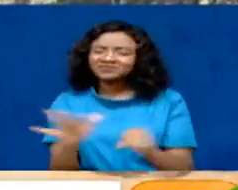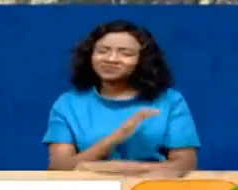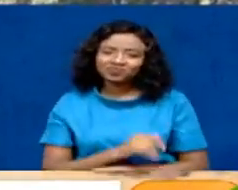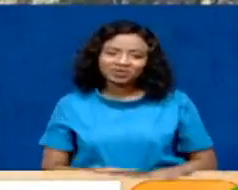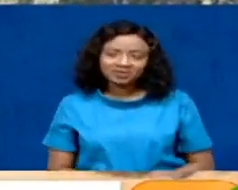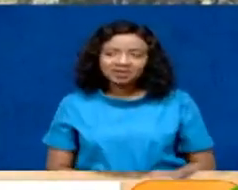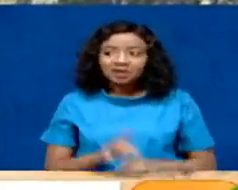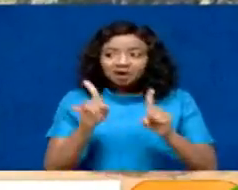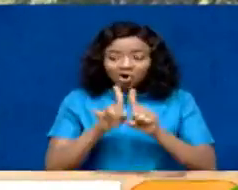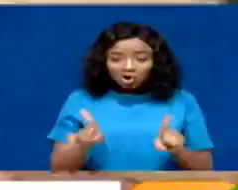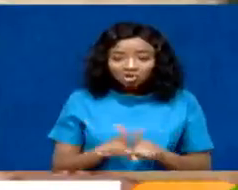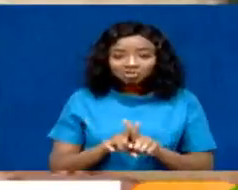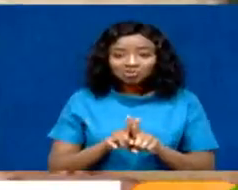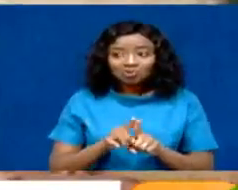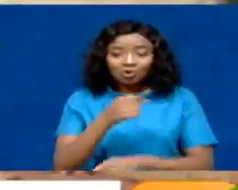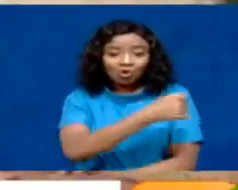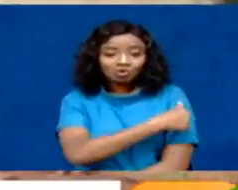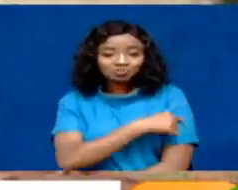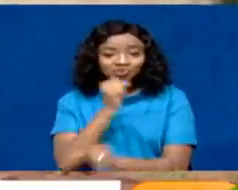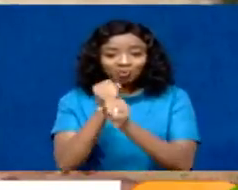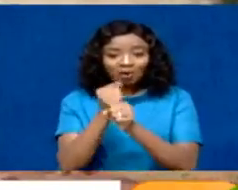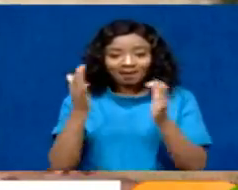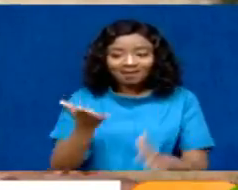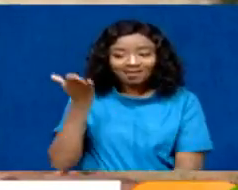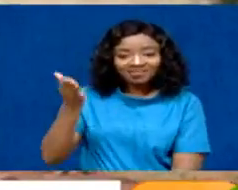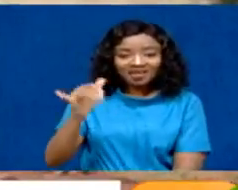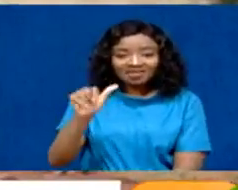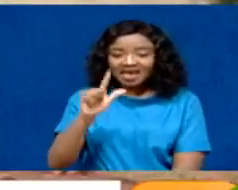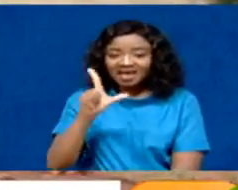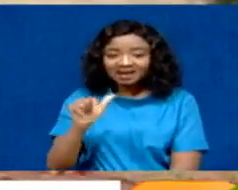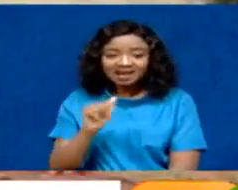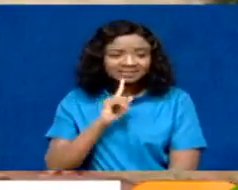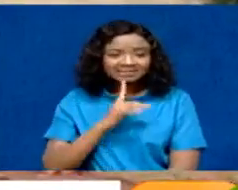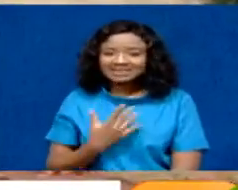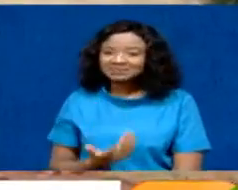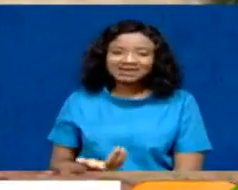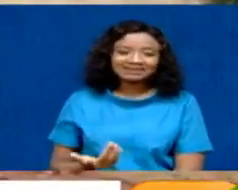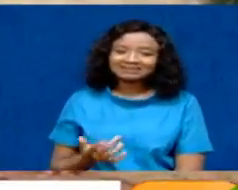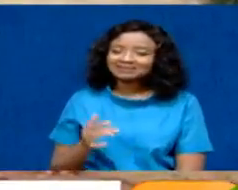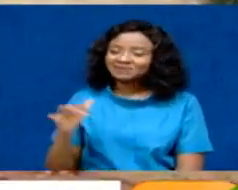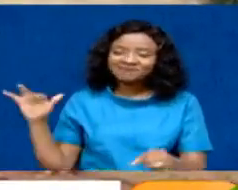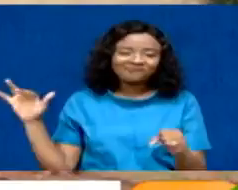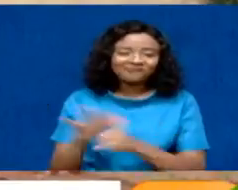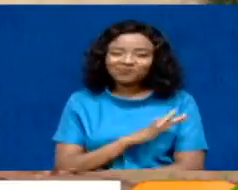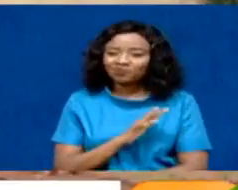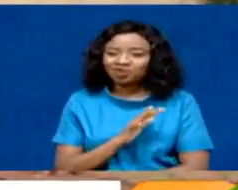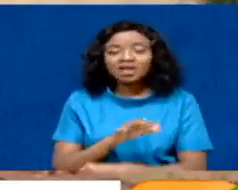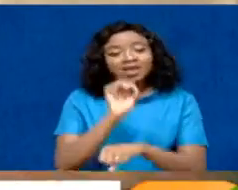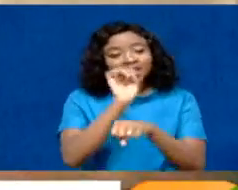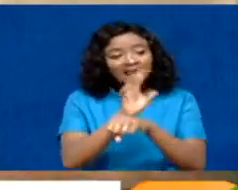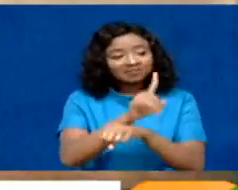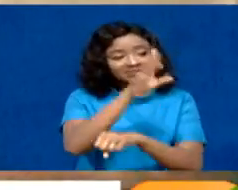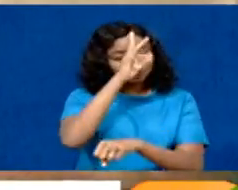huu, mkuu wa hospitali ya Yala Bruno Okal alibaini kuwa makafani ya hospitali hiyo imefika upeo na kuwashauri